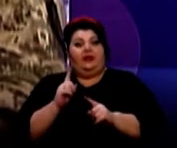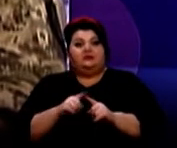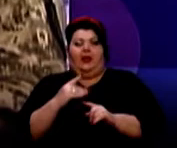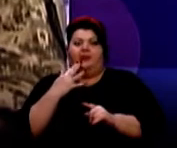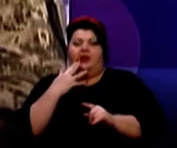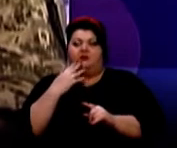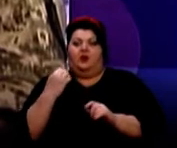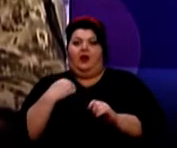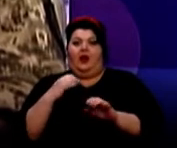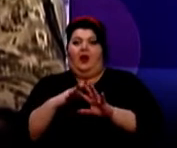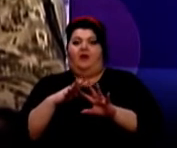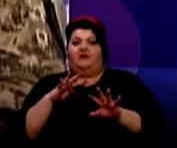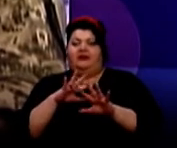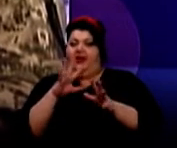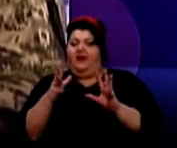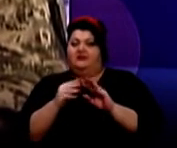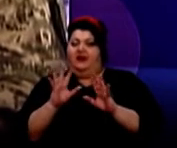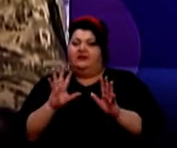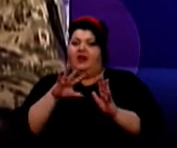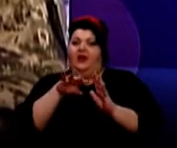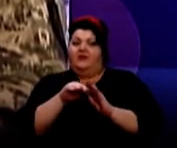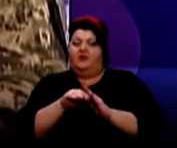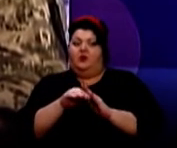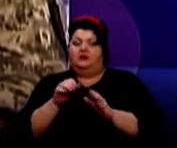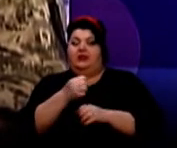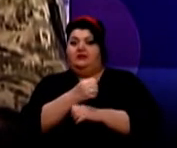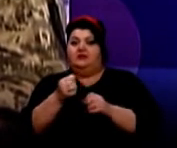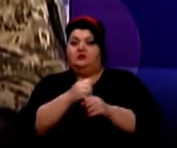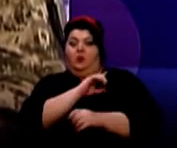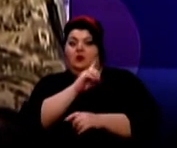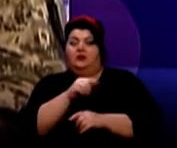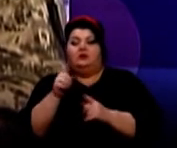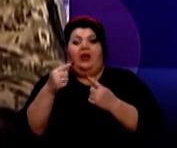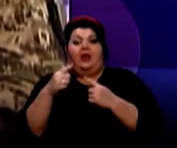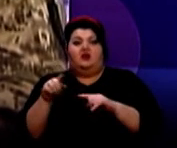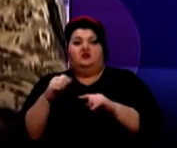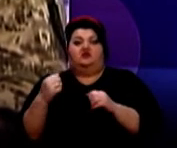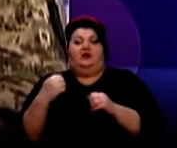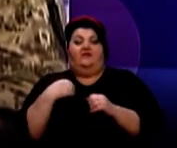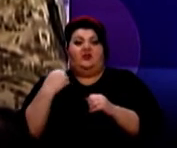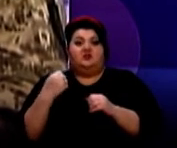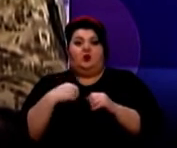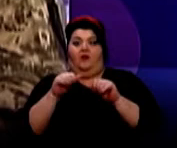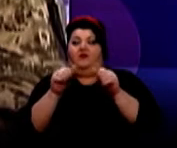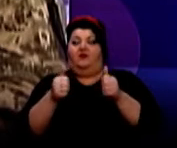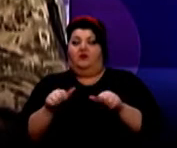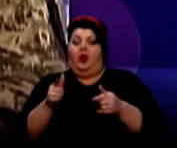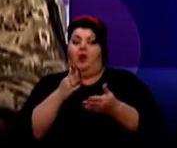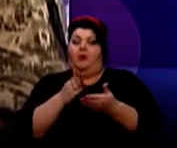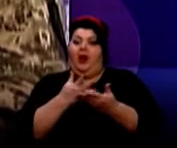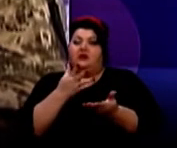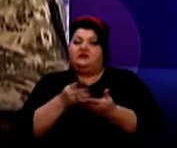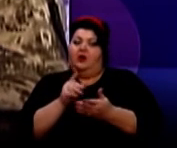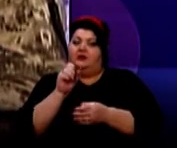Національна гвардія взагалі не входить до Збройних сил. Це інше військове формування, яке має свої завдання перед державою.